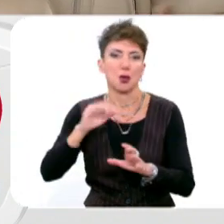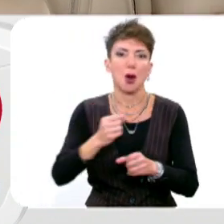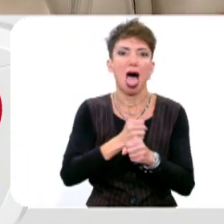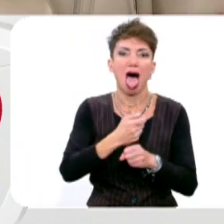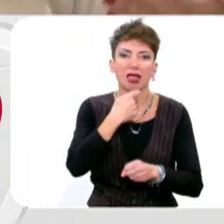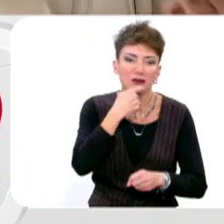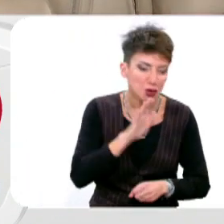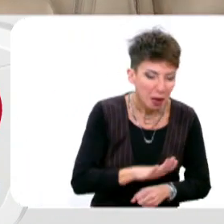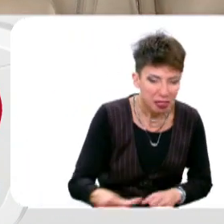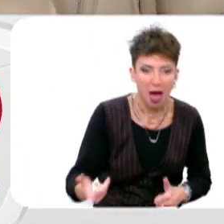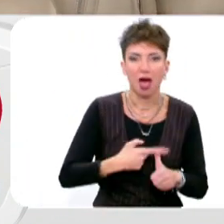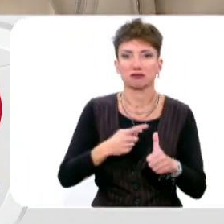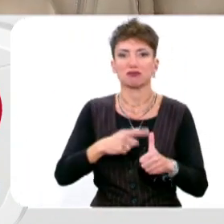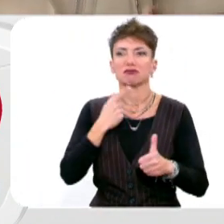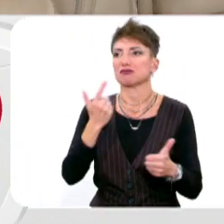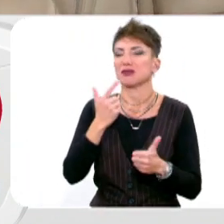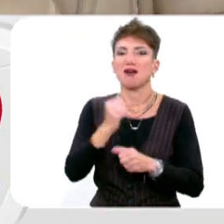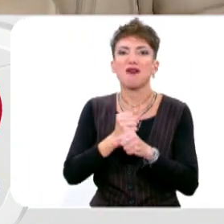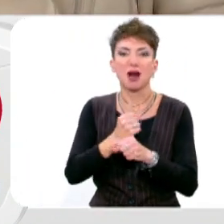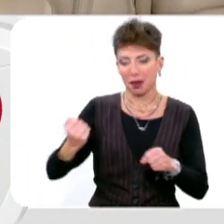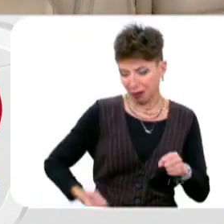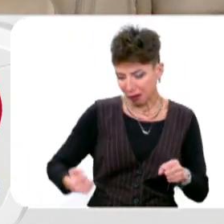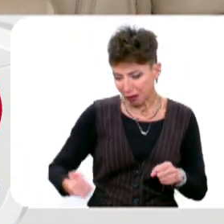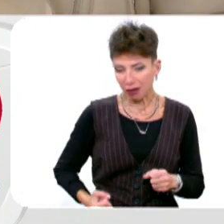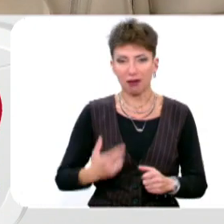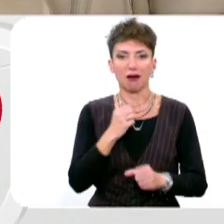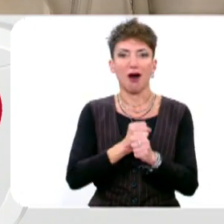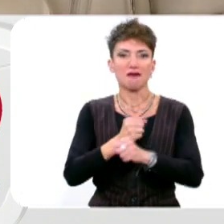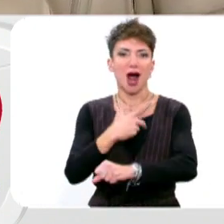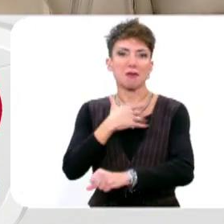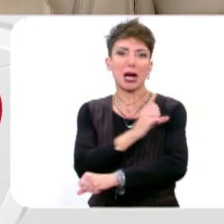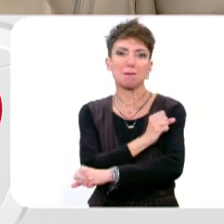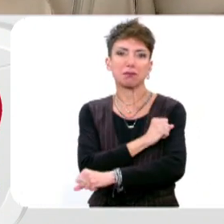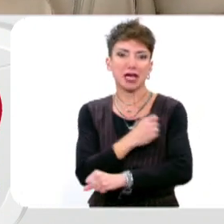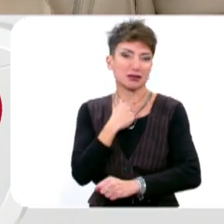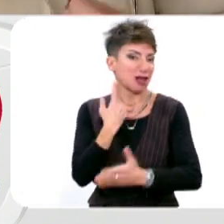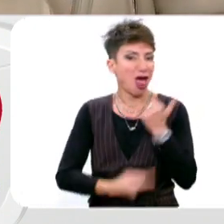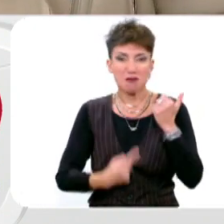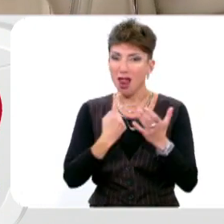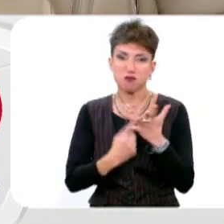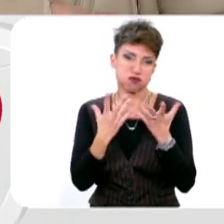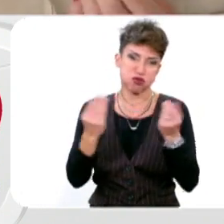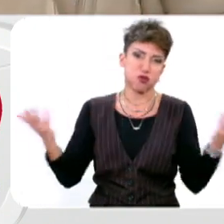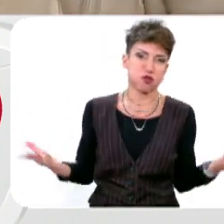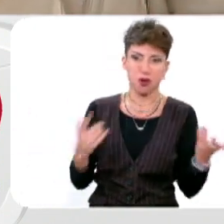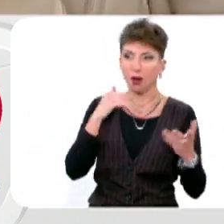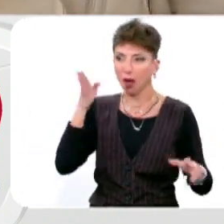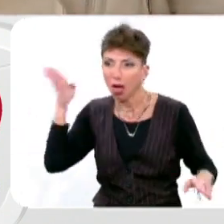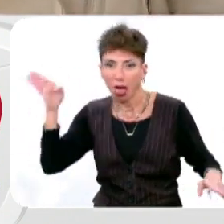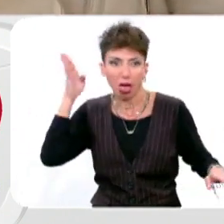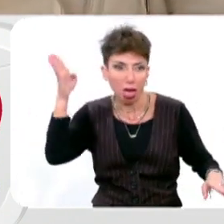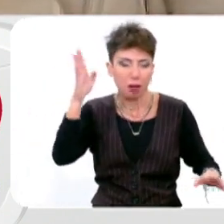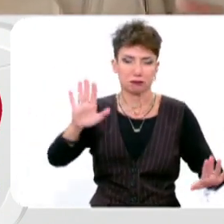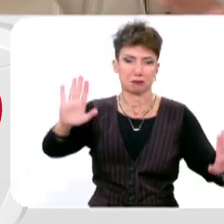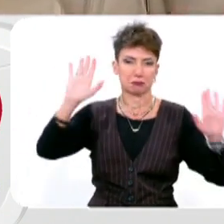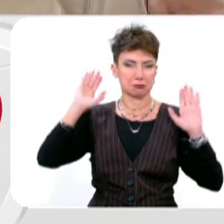φάρμακα για το διαβήτη ή αντιυπερτασικά φάρμακα που είναι σε έλλειψη. Η πλατφόρμα αυτή αναμένεται να λειτουργήσει στην αρχή της χρονιάς. Σε